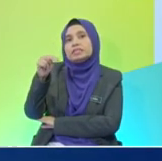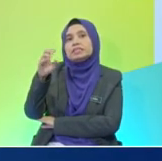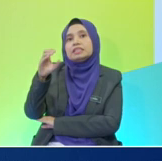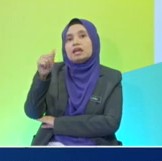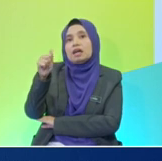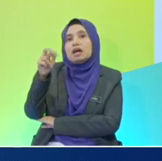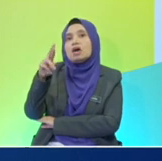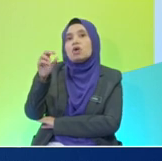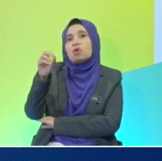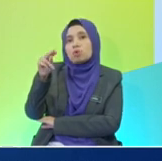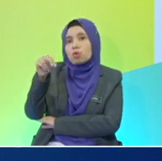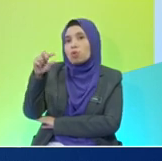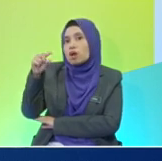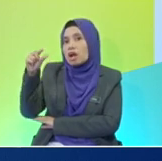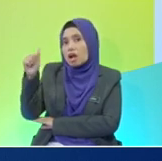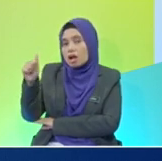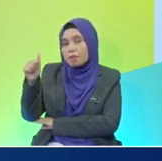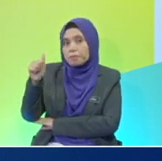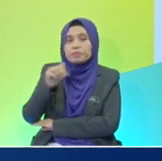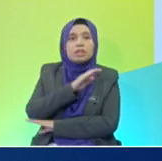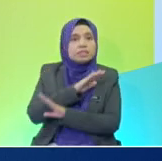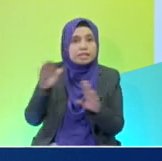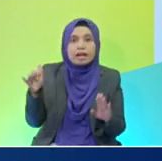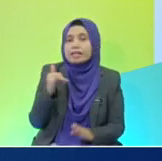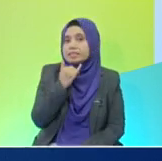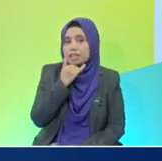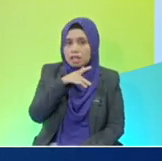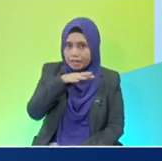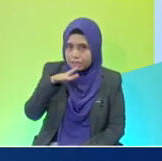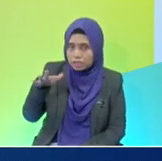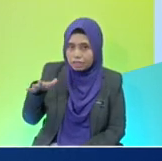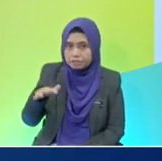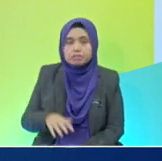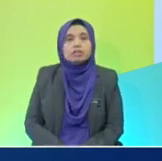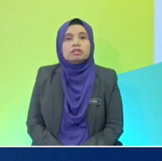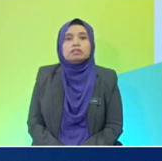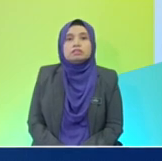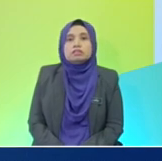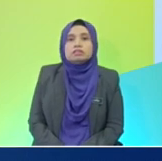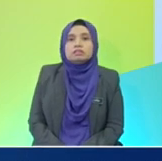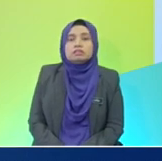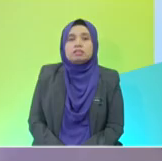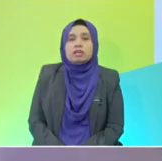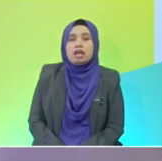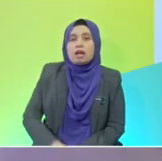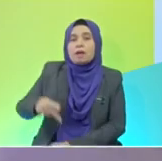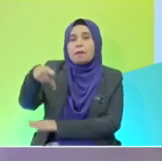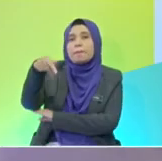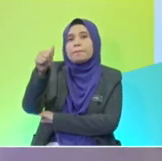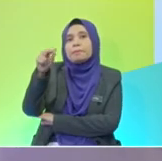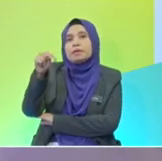ejaan coba kadang-kadang murid-murid saya jadi kadang-kadang Panca rongga